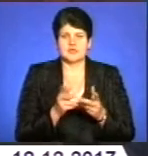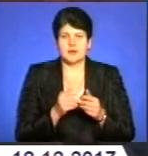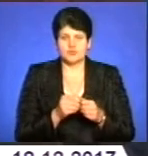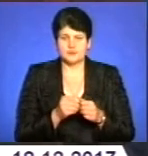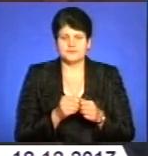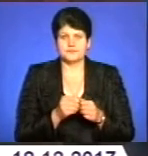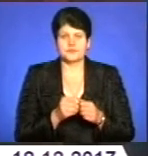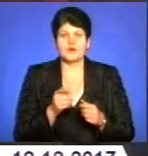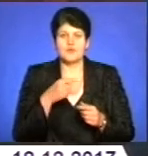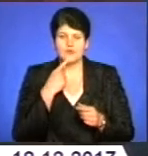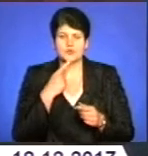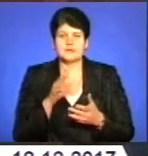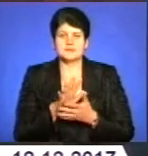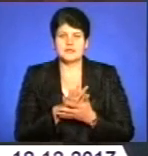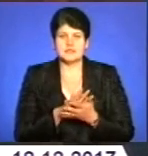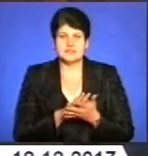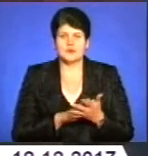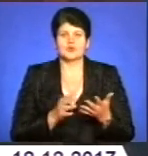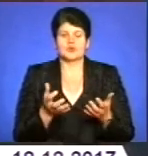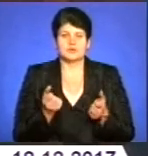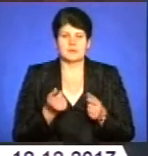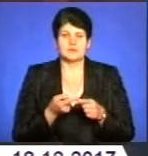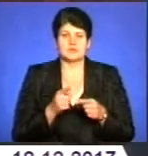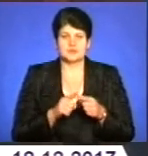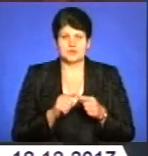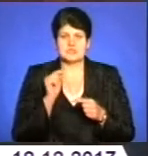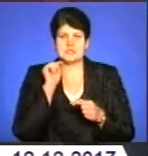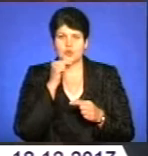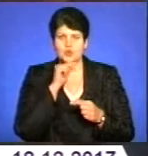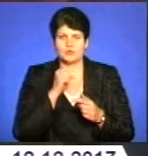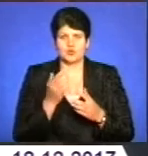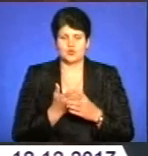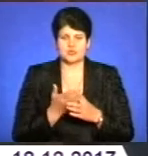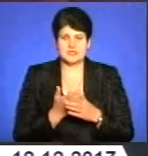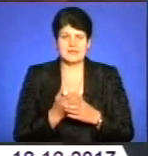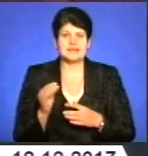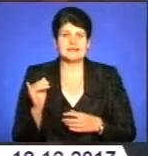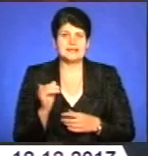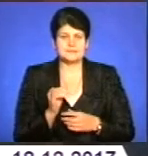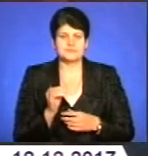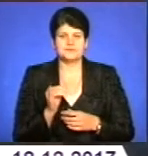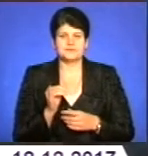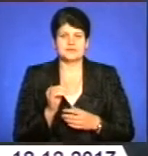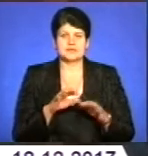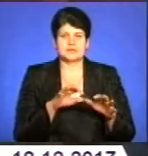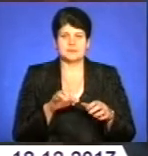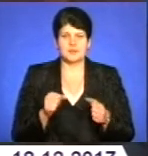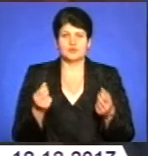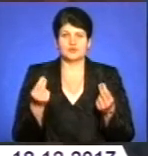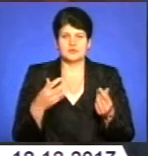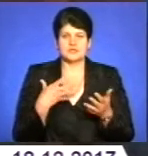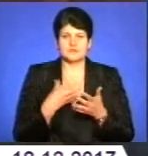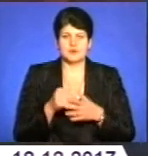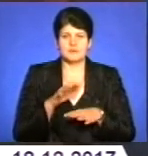як наголошую, які писали заяви щодо отримання такої зекономленої субсидії, і знімати кошти з своїх